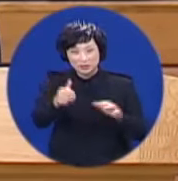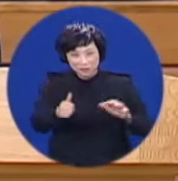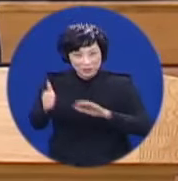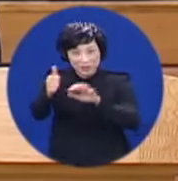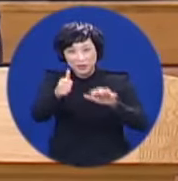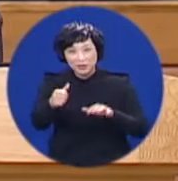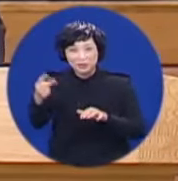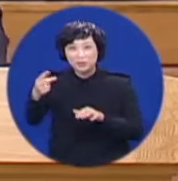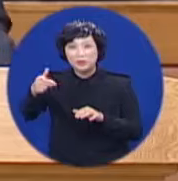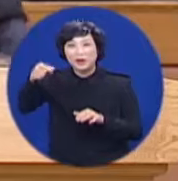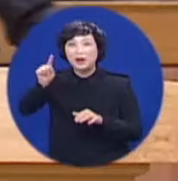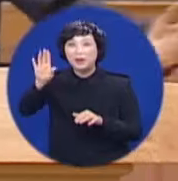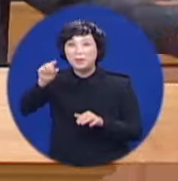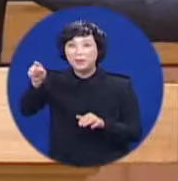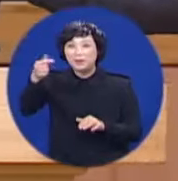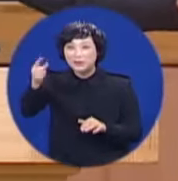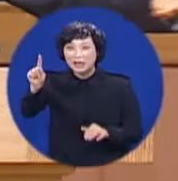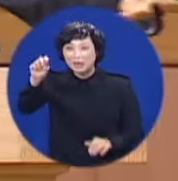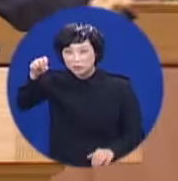고라신이 따릅니다.